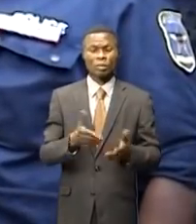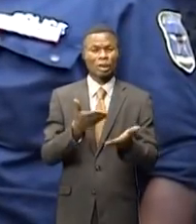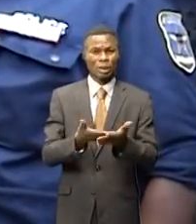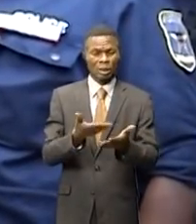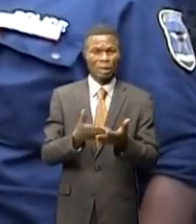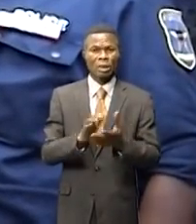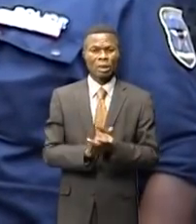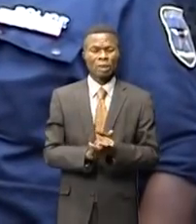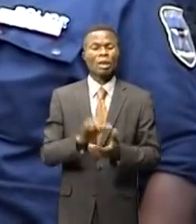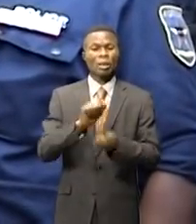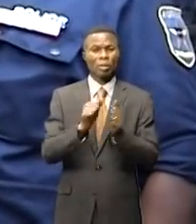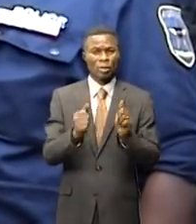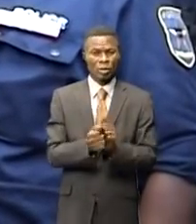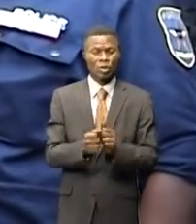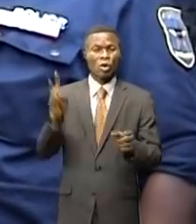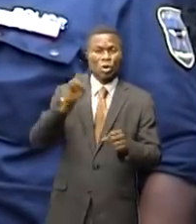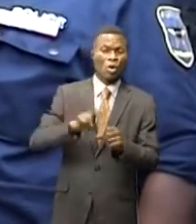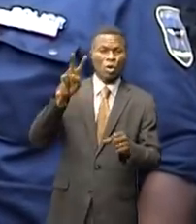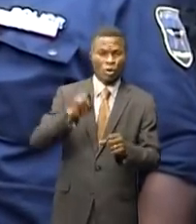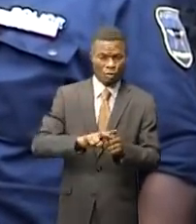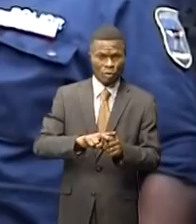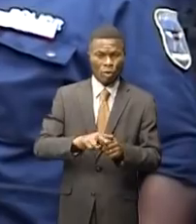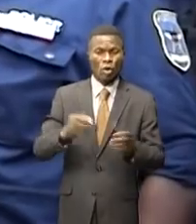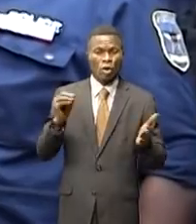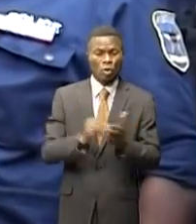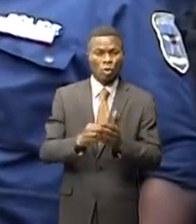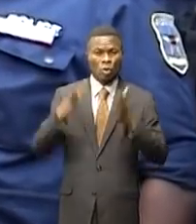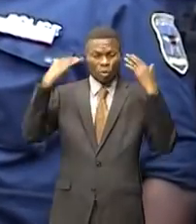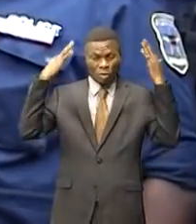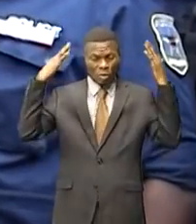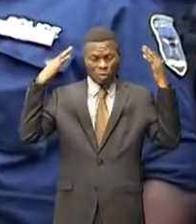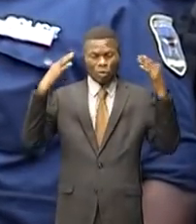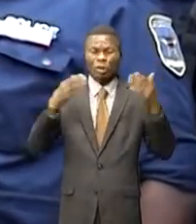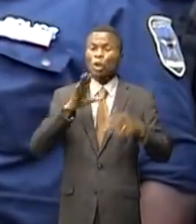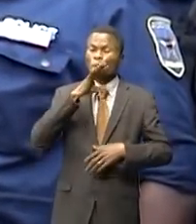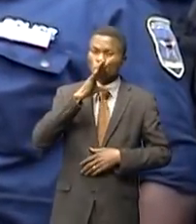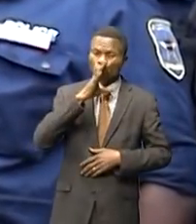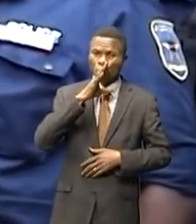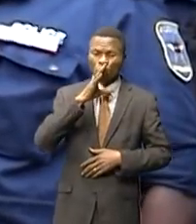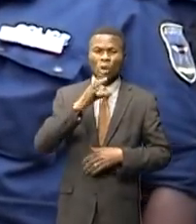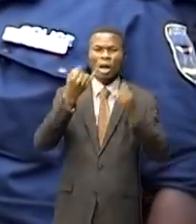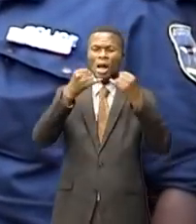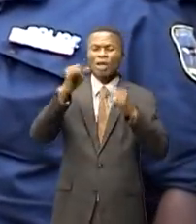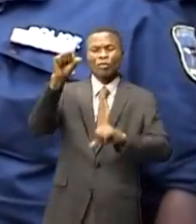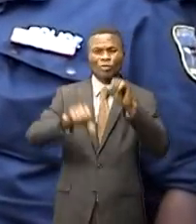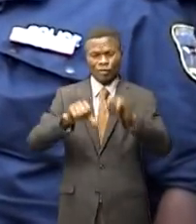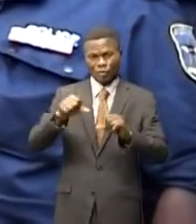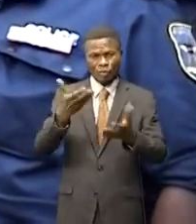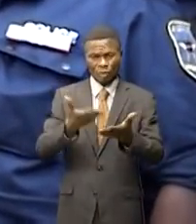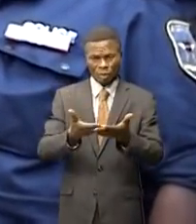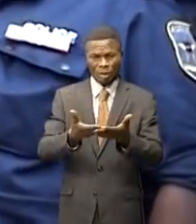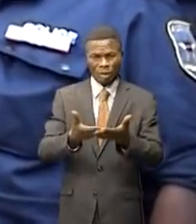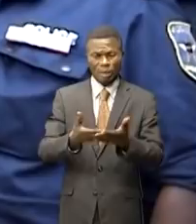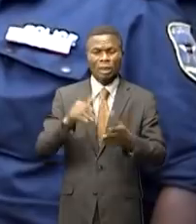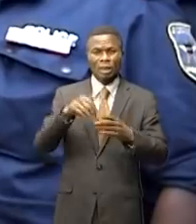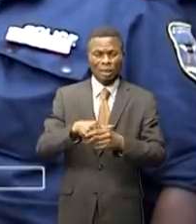que les violences se seraient passées accorder foi de fausses informations et des photos vidéos et d'un côté c'est ce que laissait